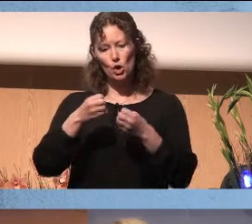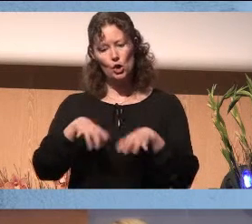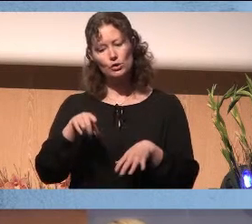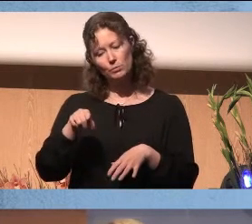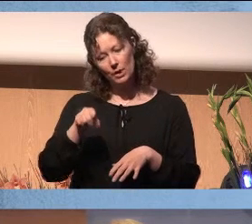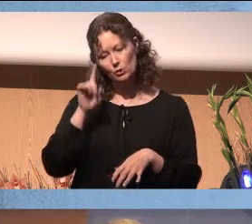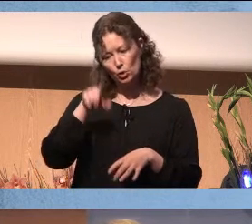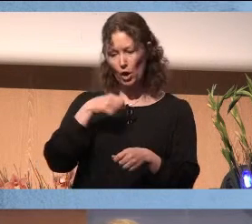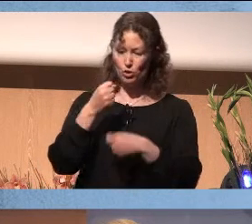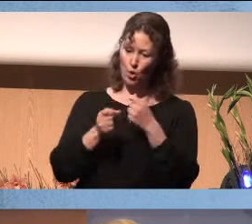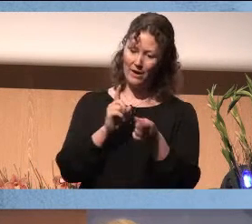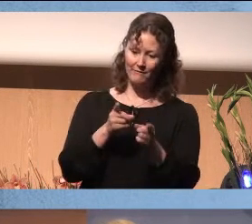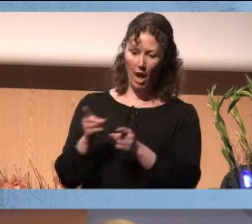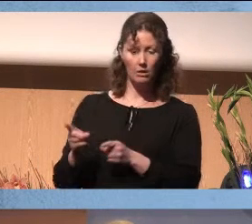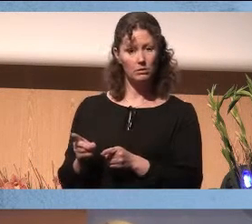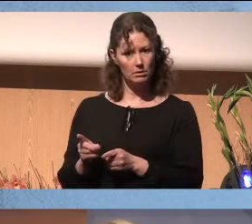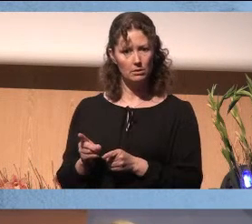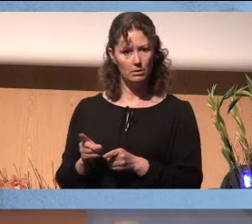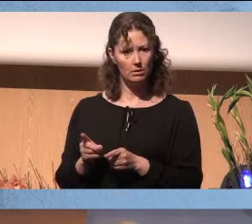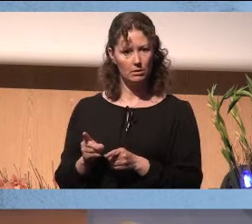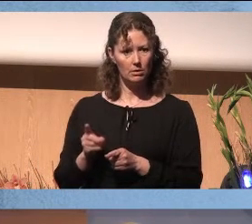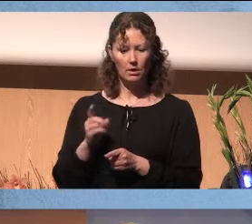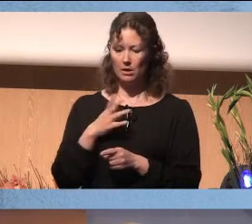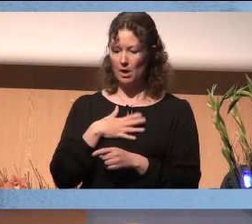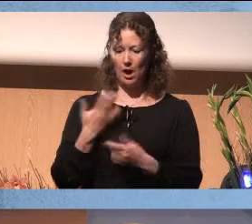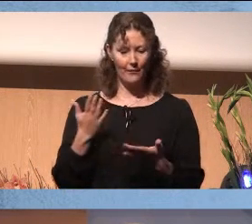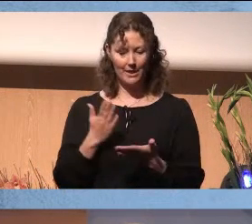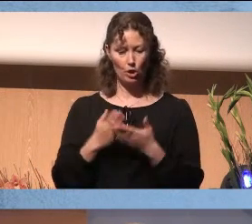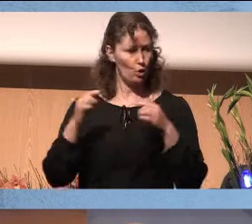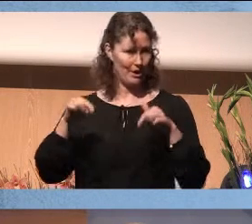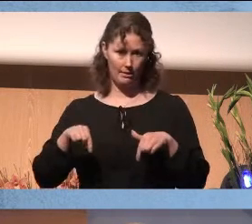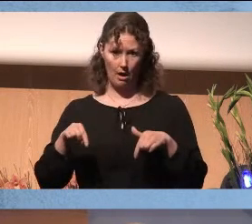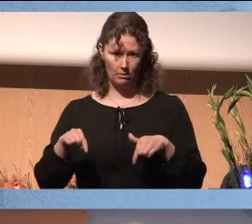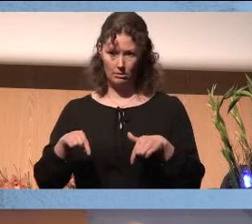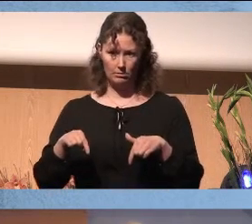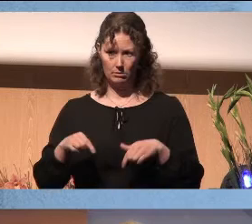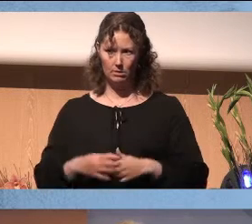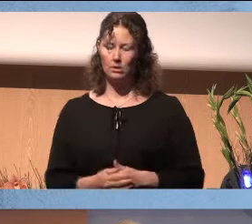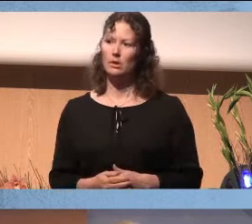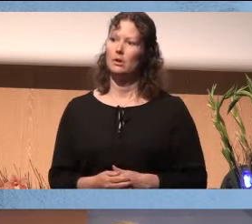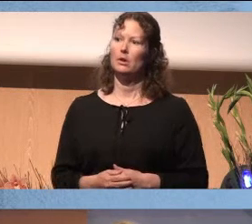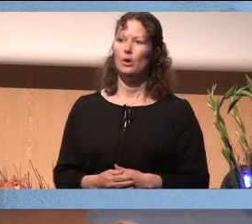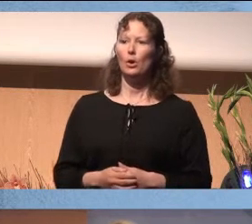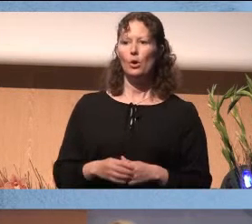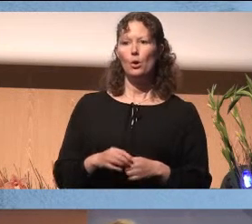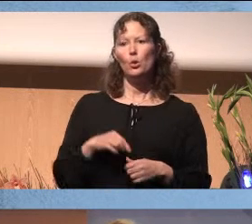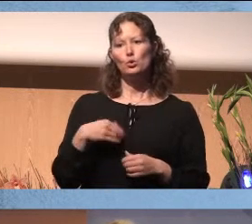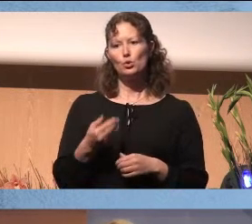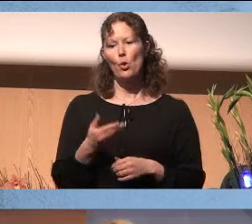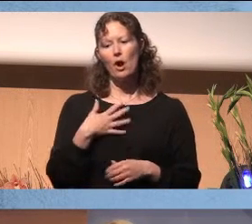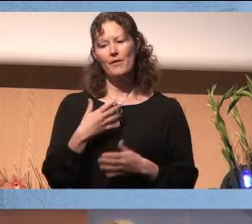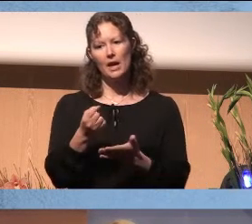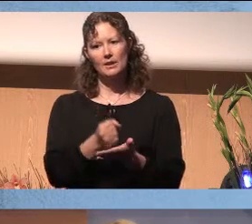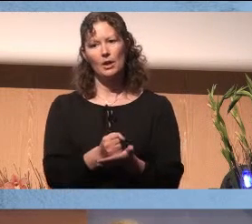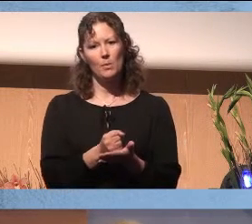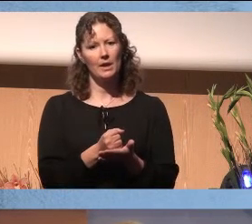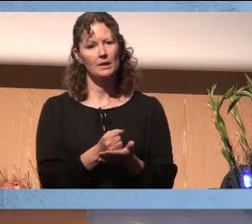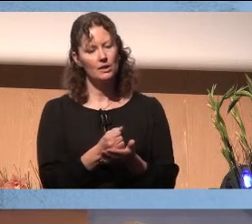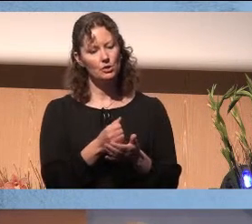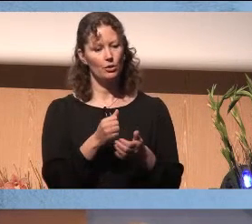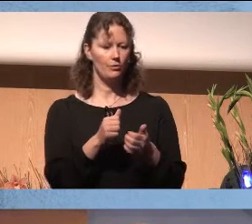foreta valg. Det har vi ikke tilstrekkelig grad i dag. Og så har vi da etablert et forprosjekt